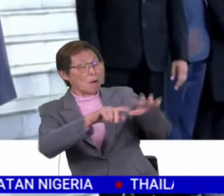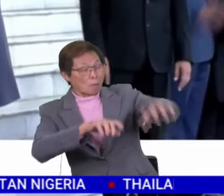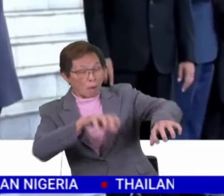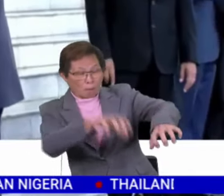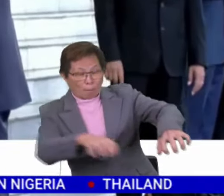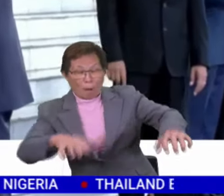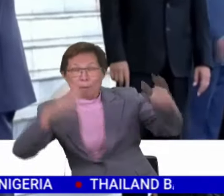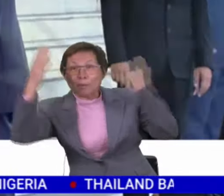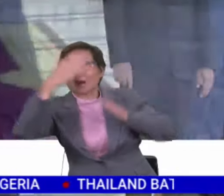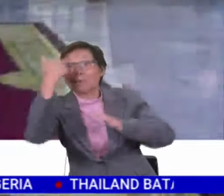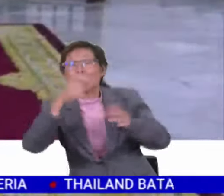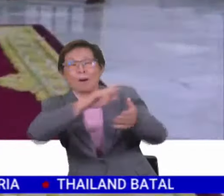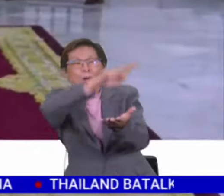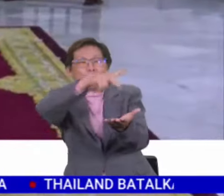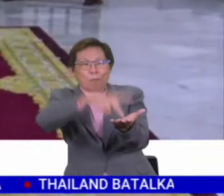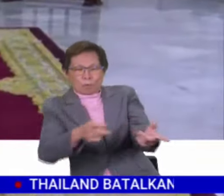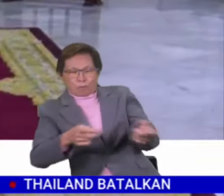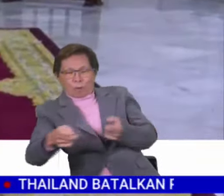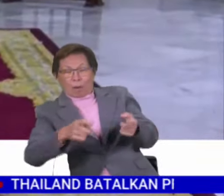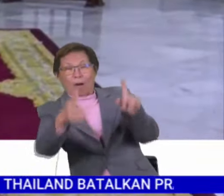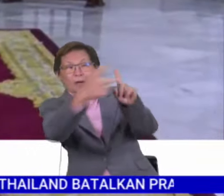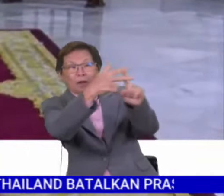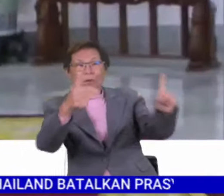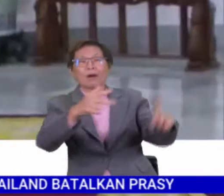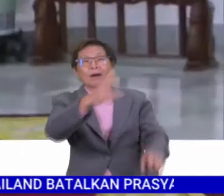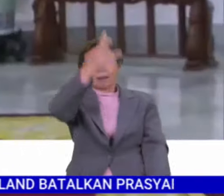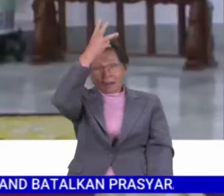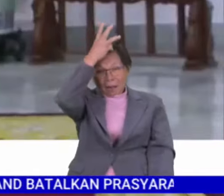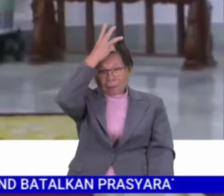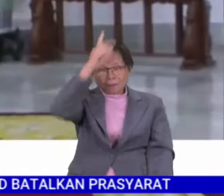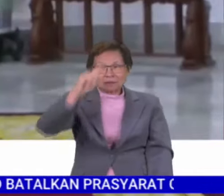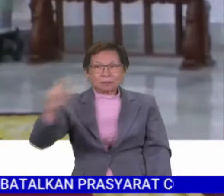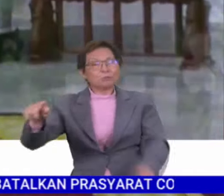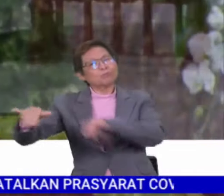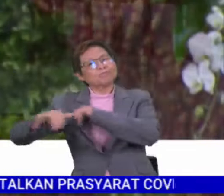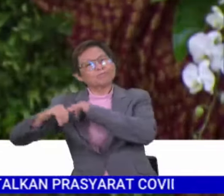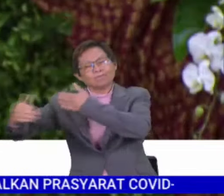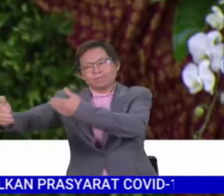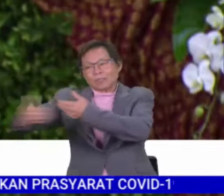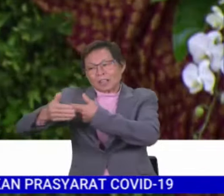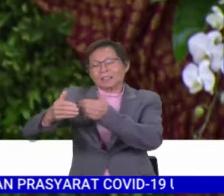Malaysia kerana pusat pentadbiran Indonesia di Kalimantan Timur hampir dengan Sarawak.